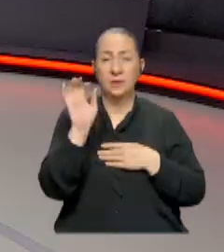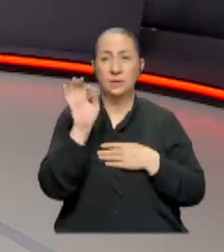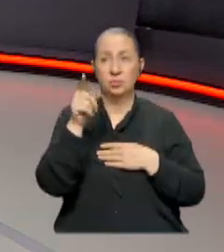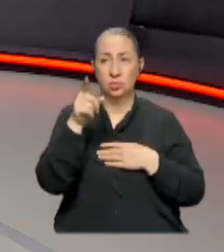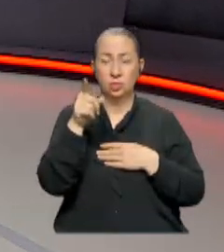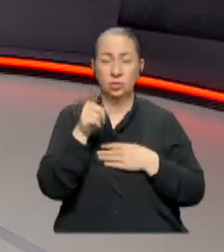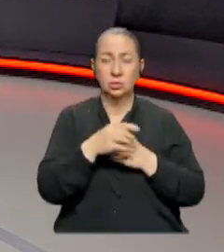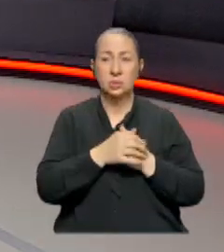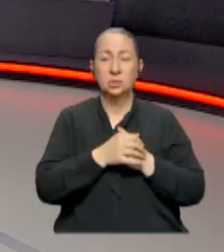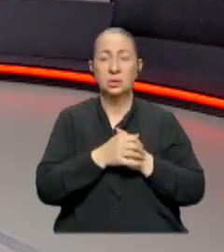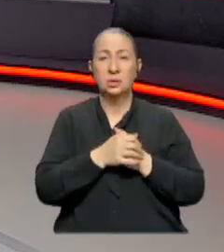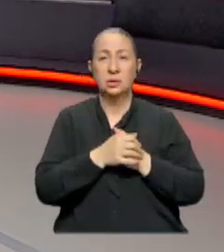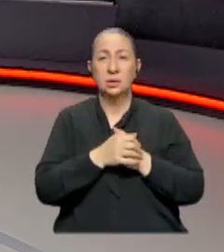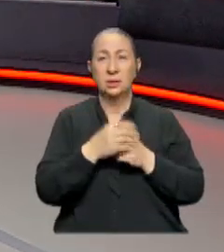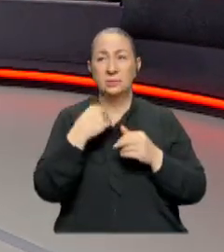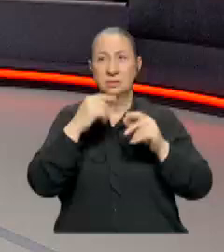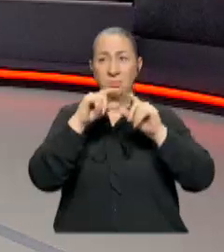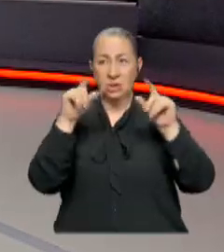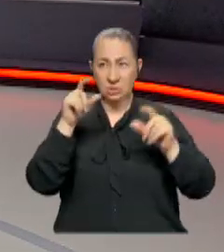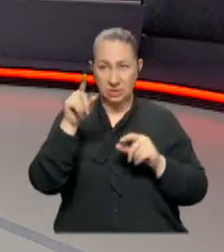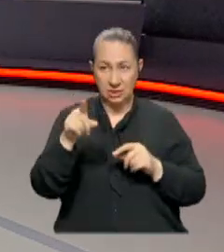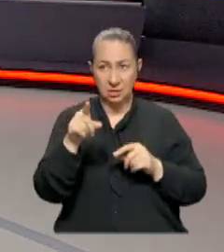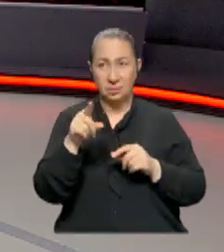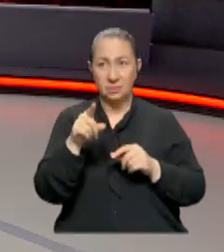şey buydu bizim başlığımızda.